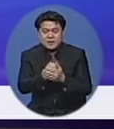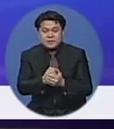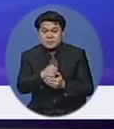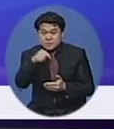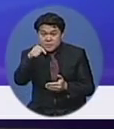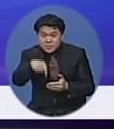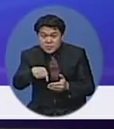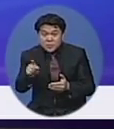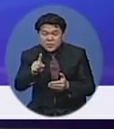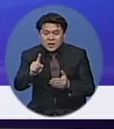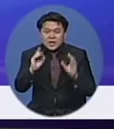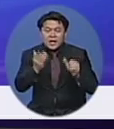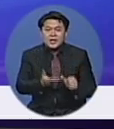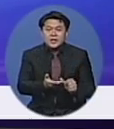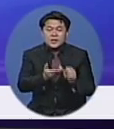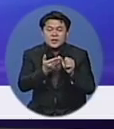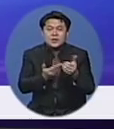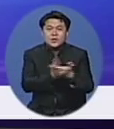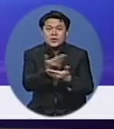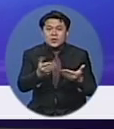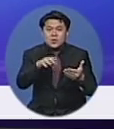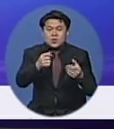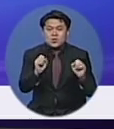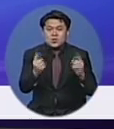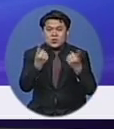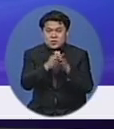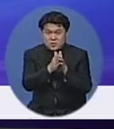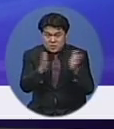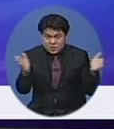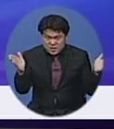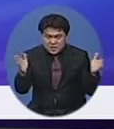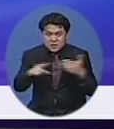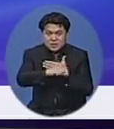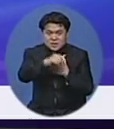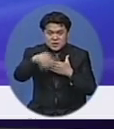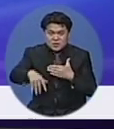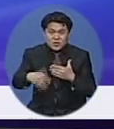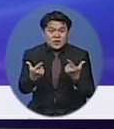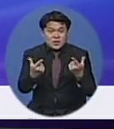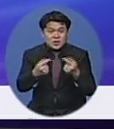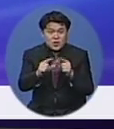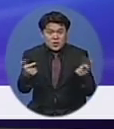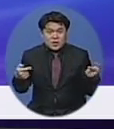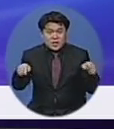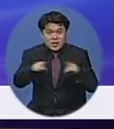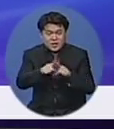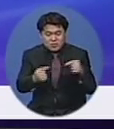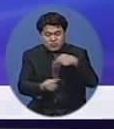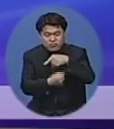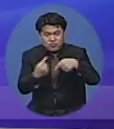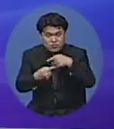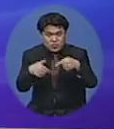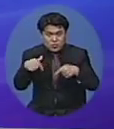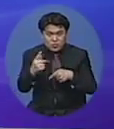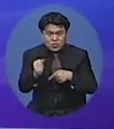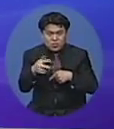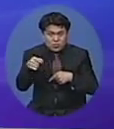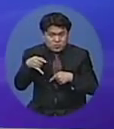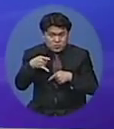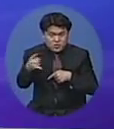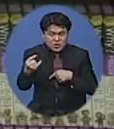이곳에 육아 나눔터도 함께 개소해 지역 공동체가 활성화될 것으로 기대됩니다. 김소영 기자입니다.